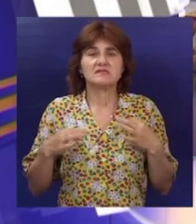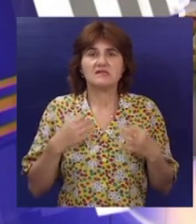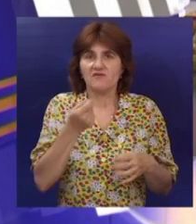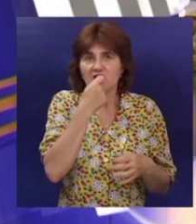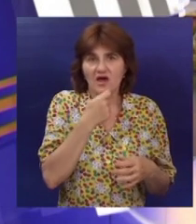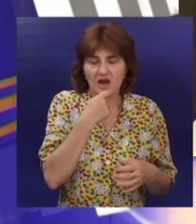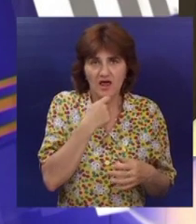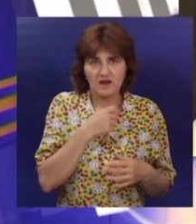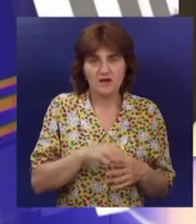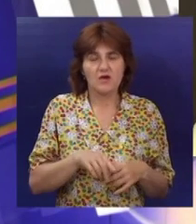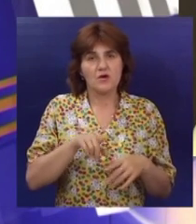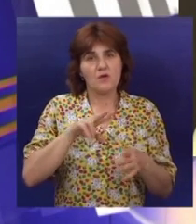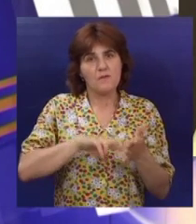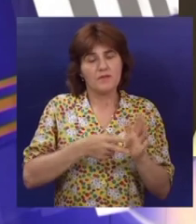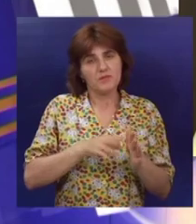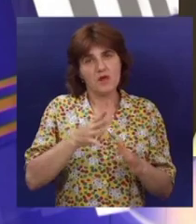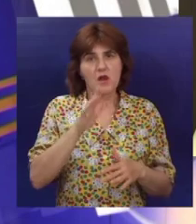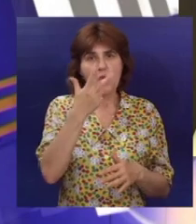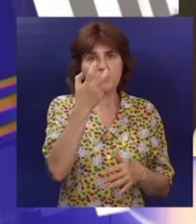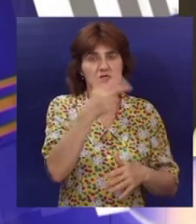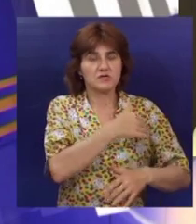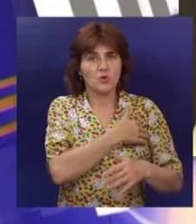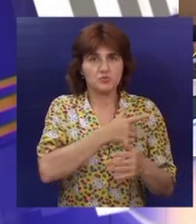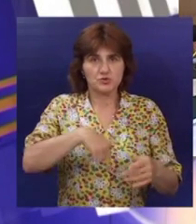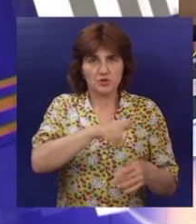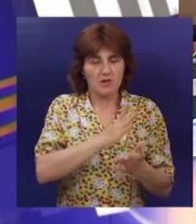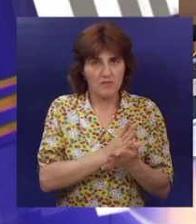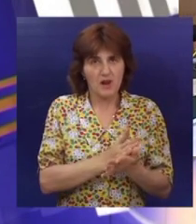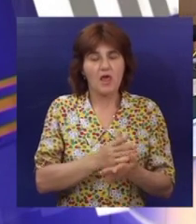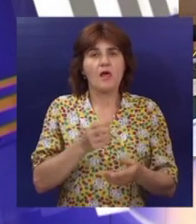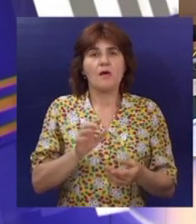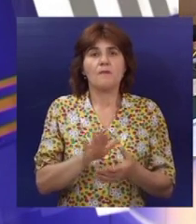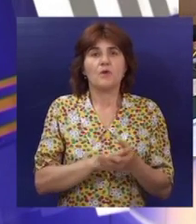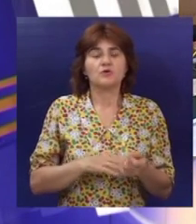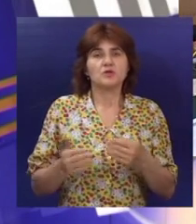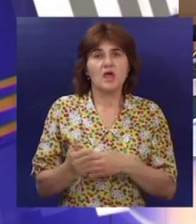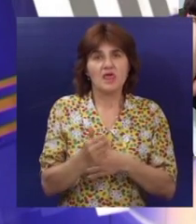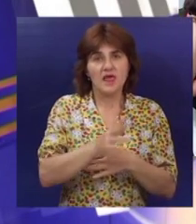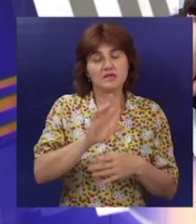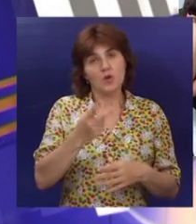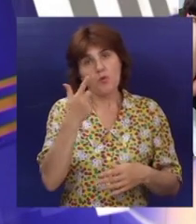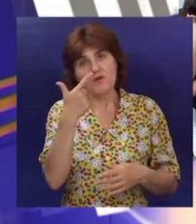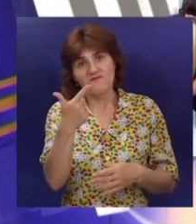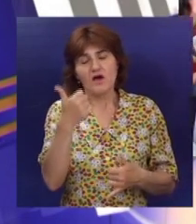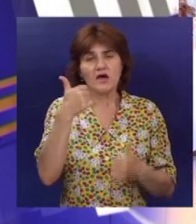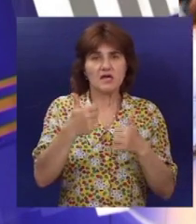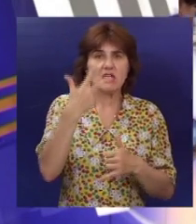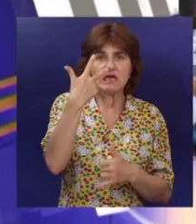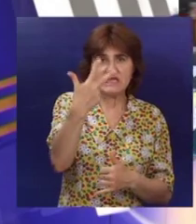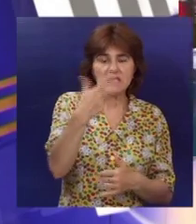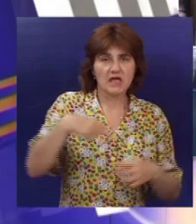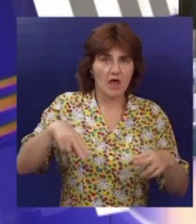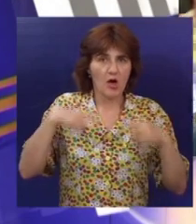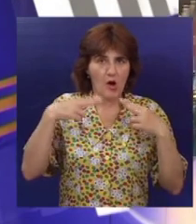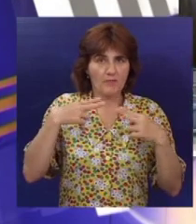preko 300 učesnika. U planu je da od jeseni se u vrtiće uvedu barem dva, ako ne i tri